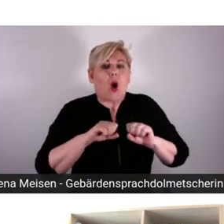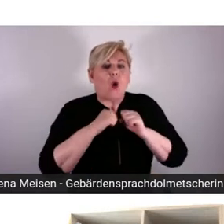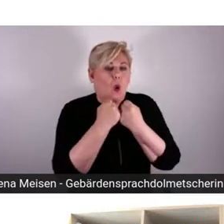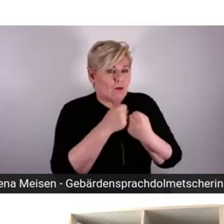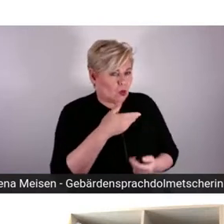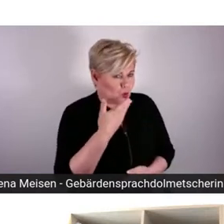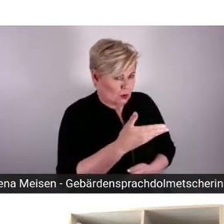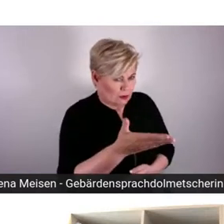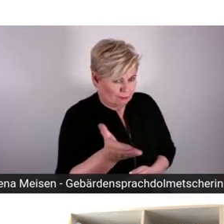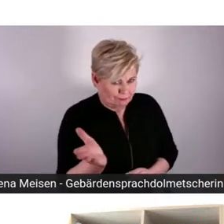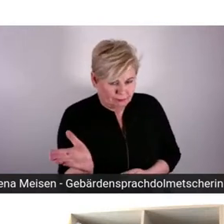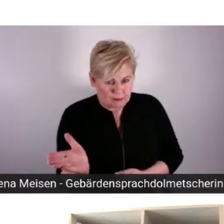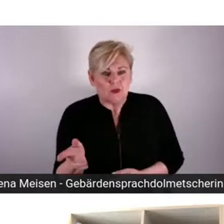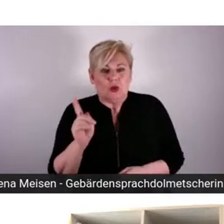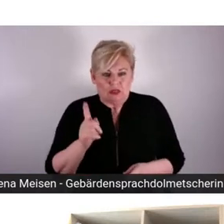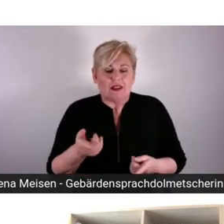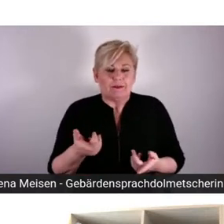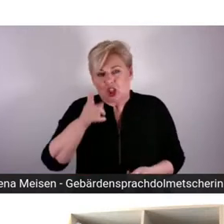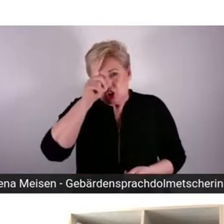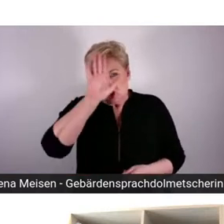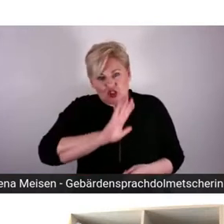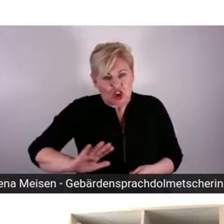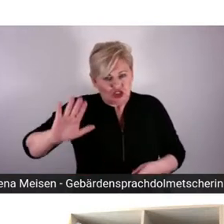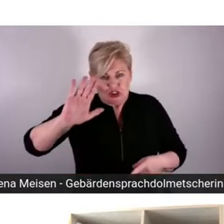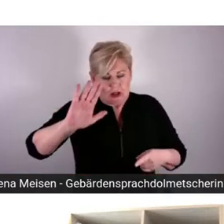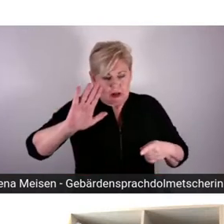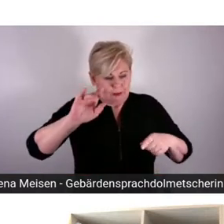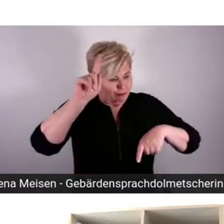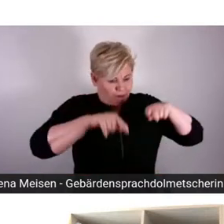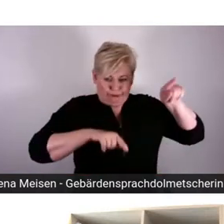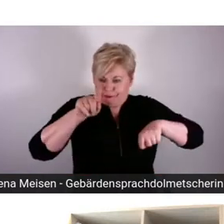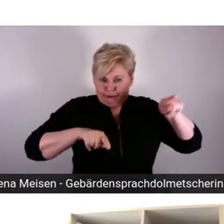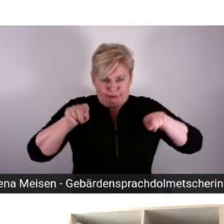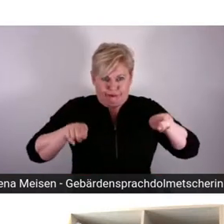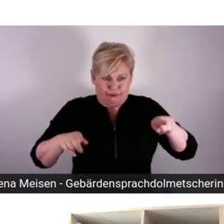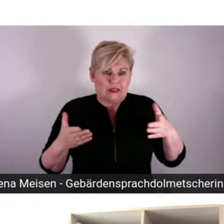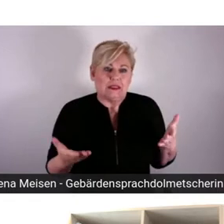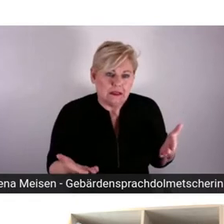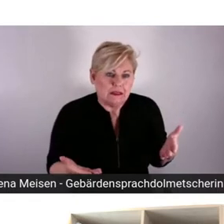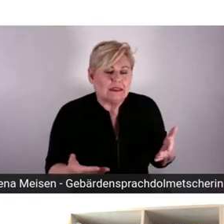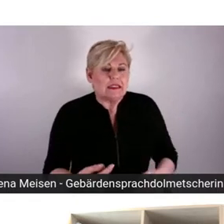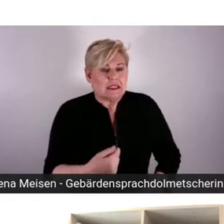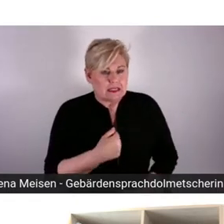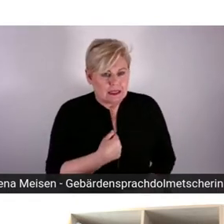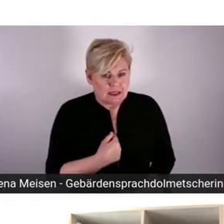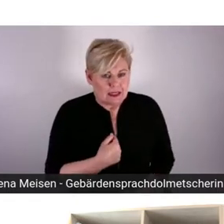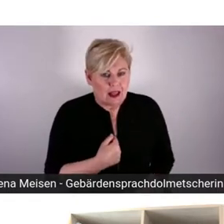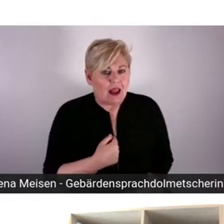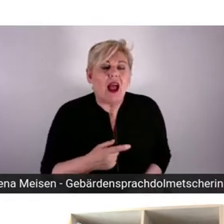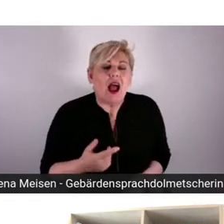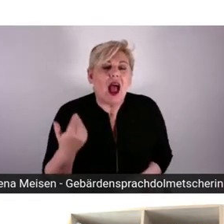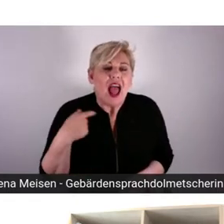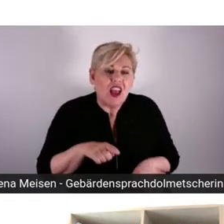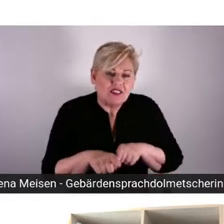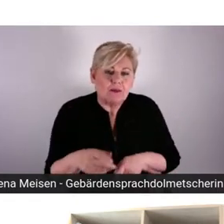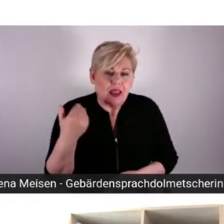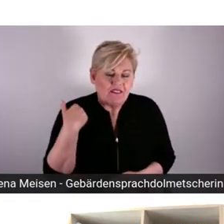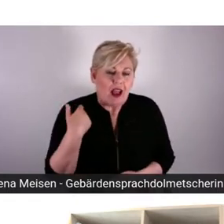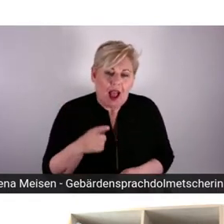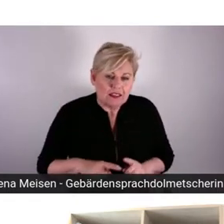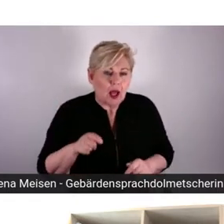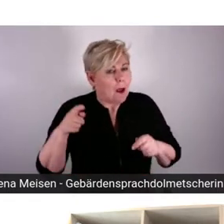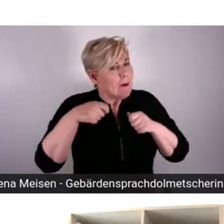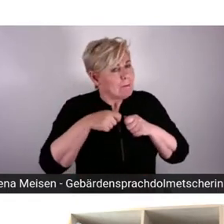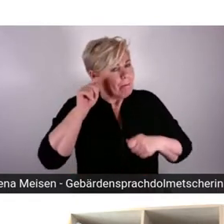ist und damit eine Zersplitterung deutschlandweit entstanden ist, die wir anders gelöst hätten, indem wir den Bund in der